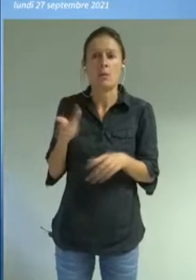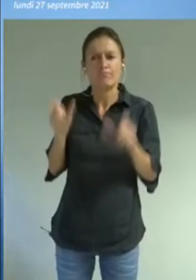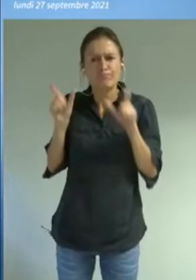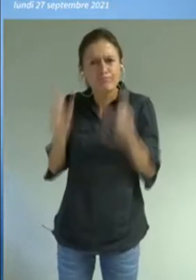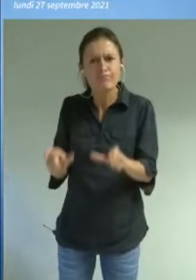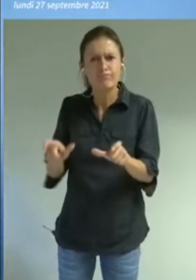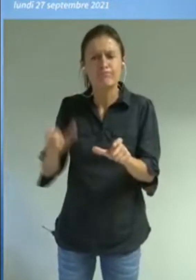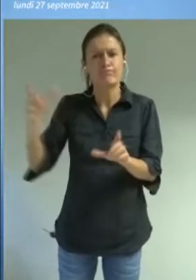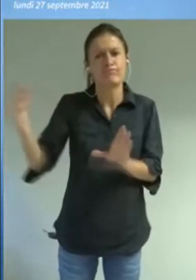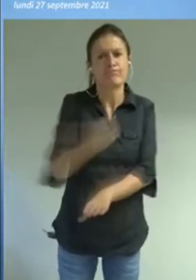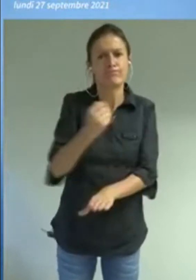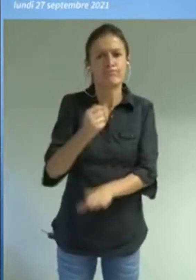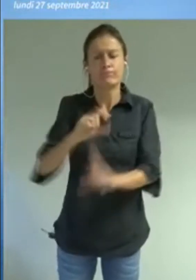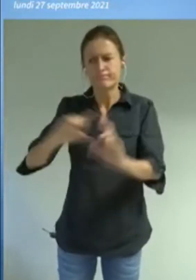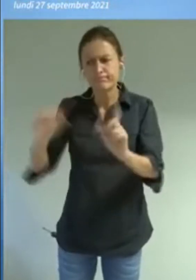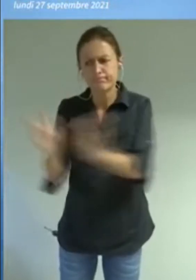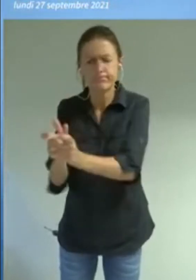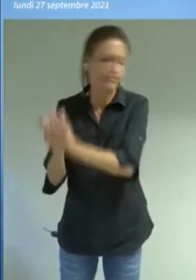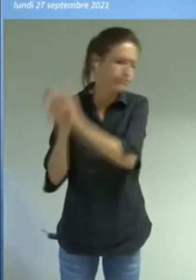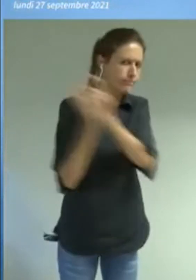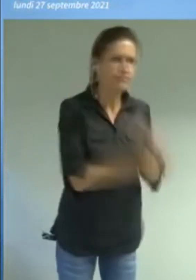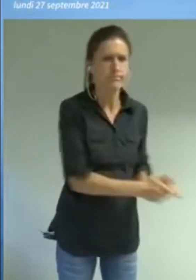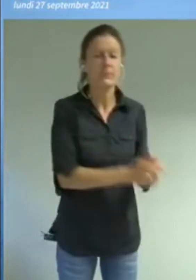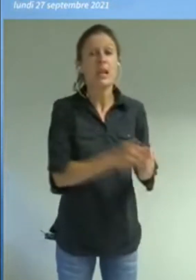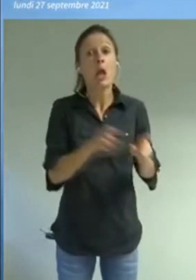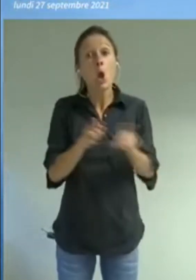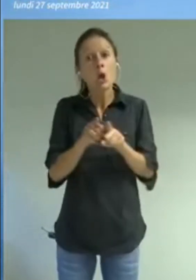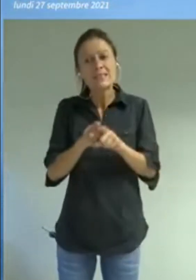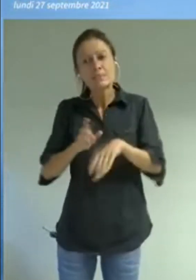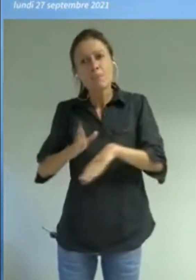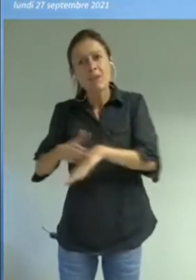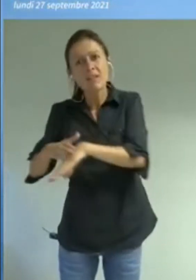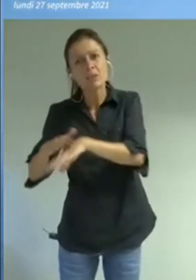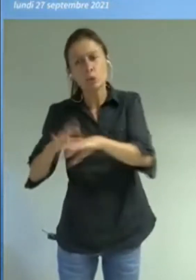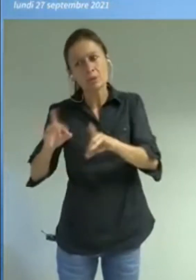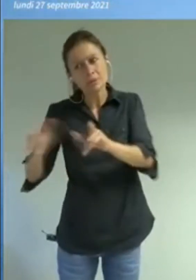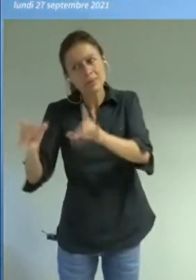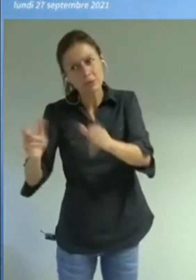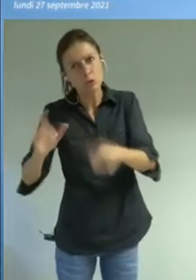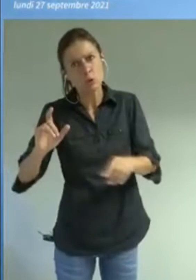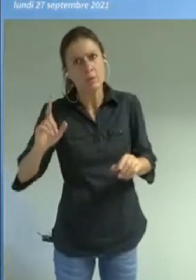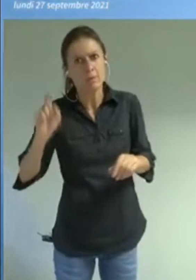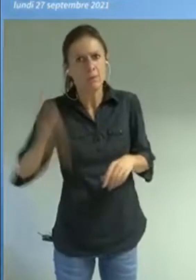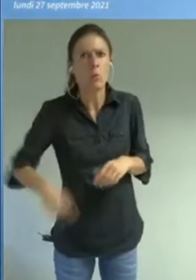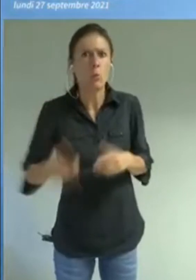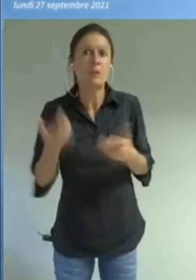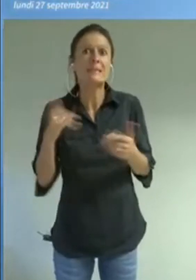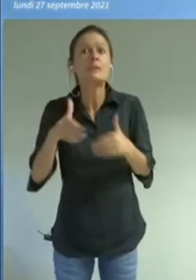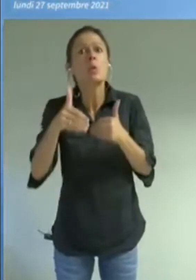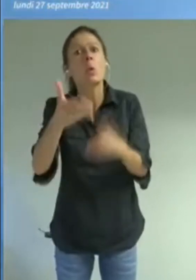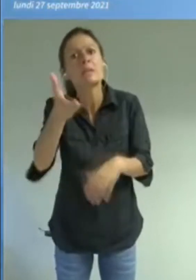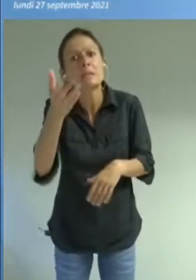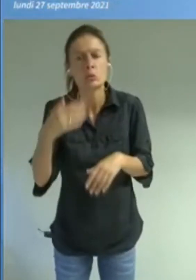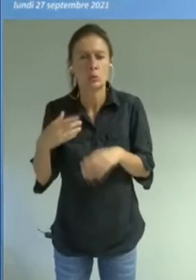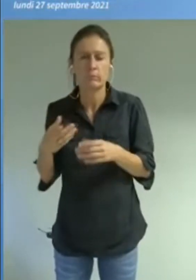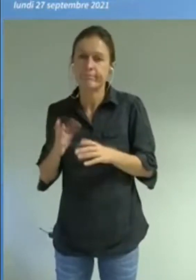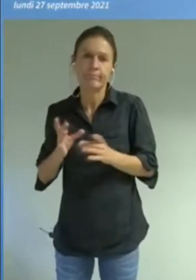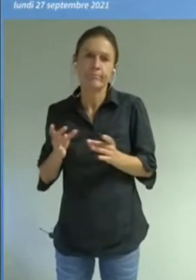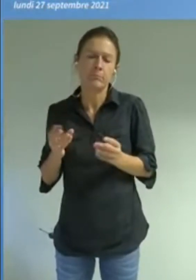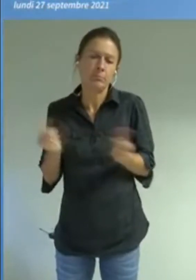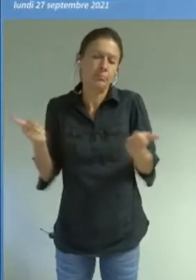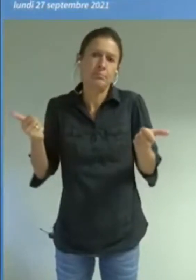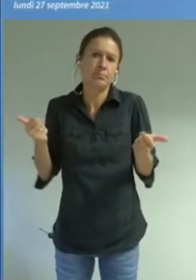prévention. La répression n'a pas lieu, la prévention pourrait disparaître si vous poursuivez. Donc nous avons un amendement que nous avons envoyé dès ce